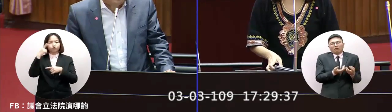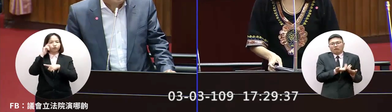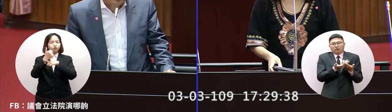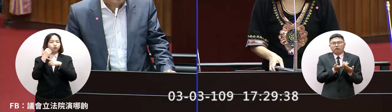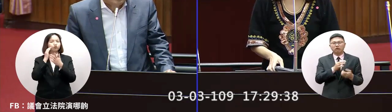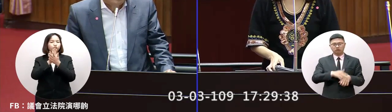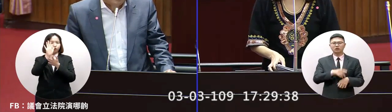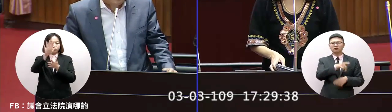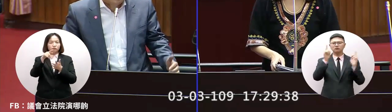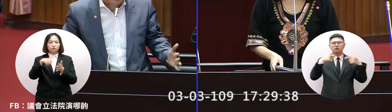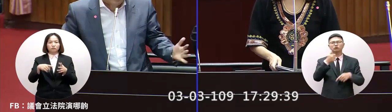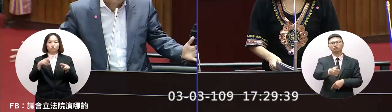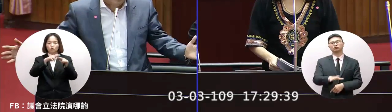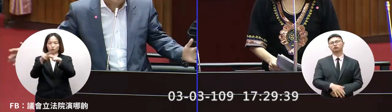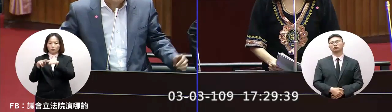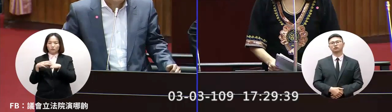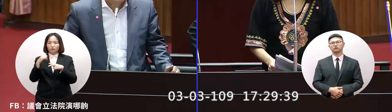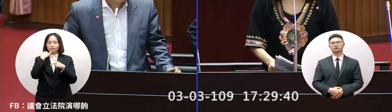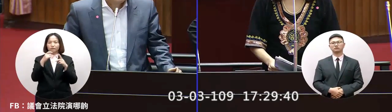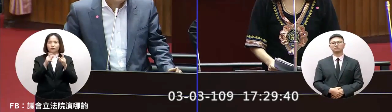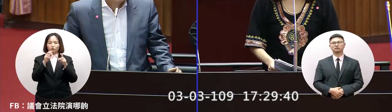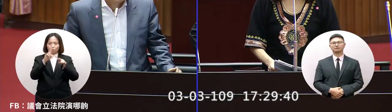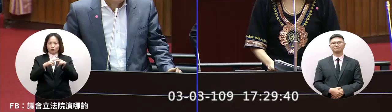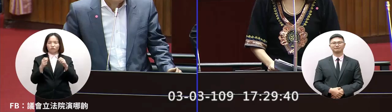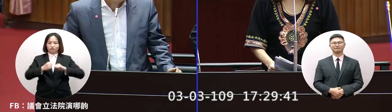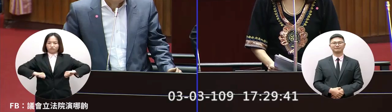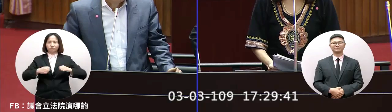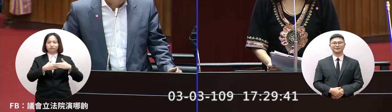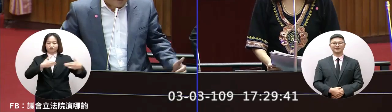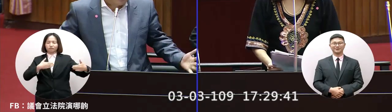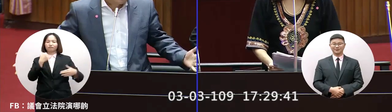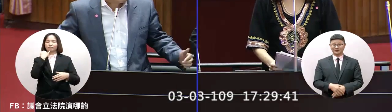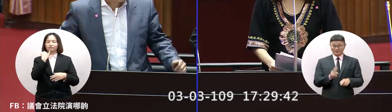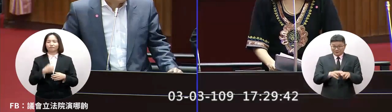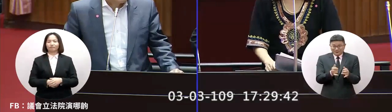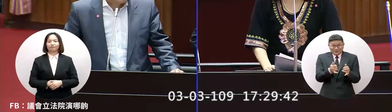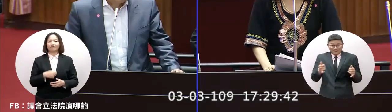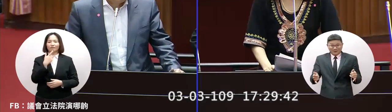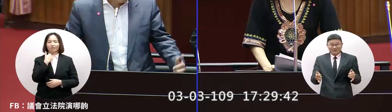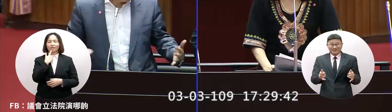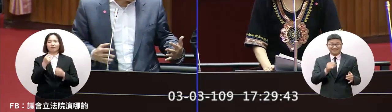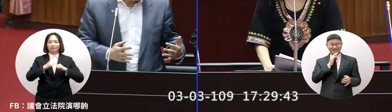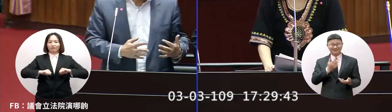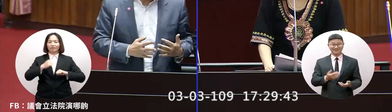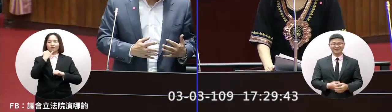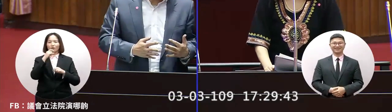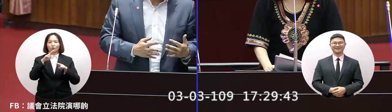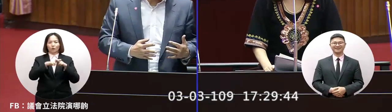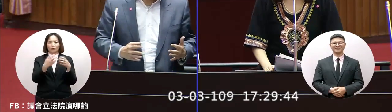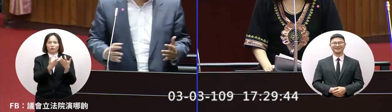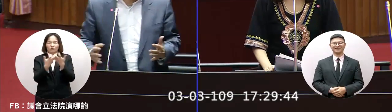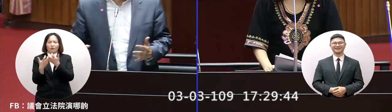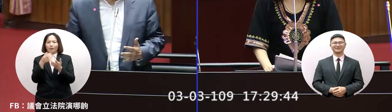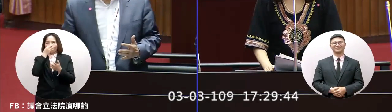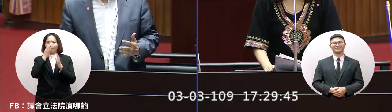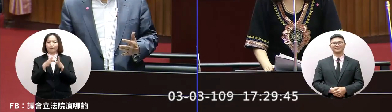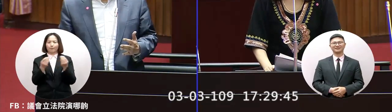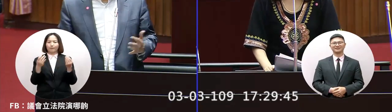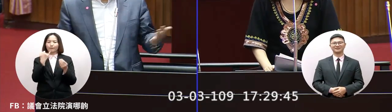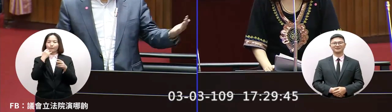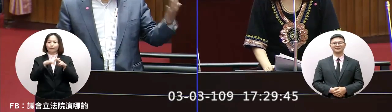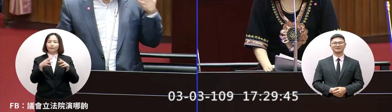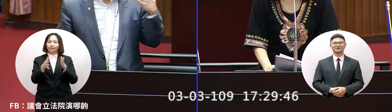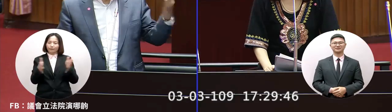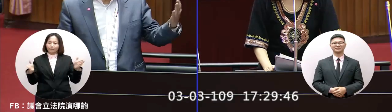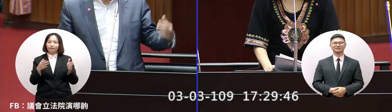来在委员会做的时候，大家可以只看零诶啦。 对，看零诶， 只看零诶啊哈！你有位的模式要摆个较简单，小看量一